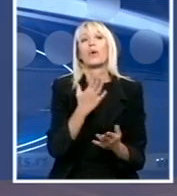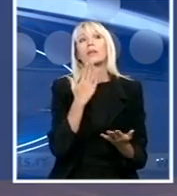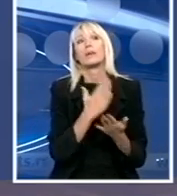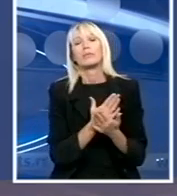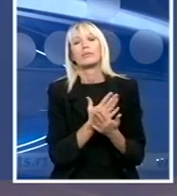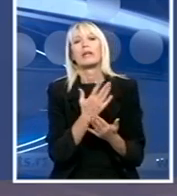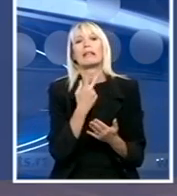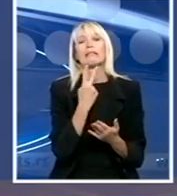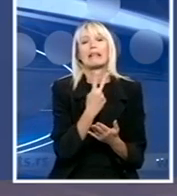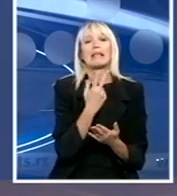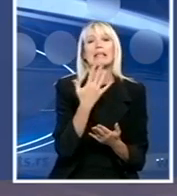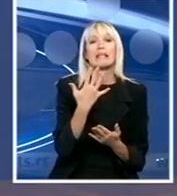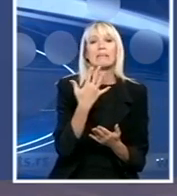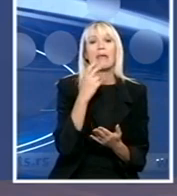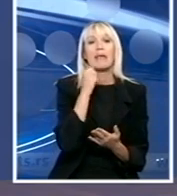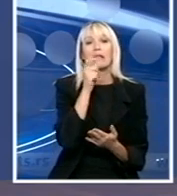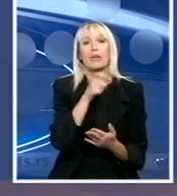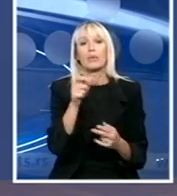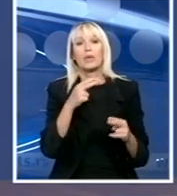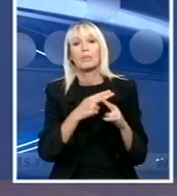100 hiljada, što je stvarno teška.